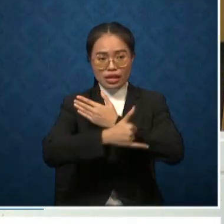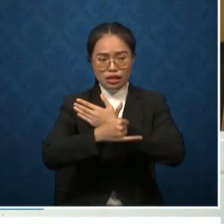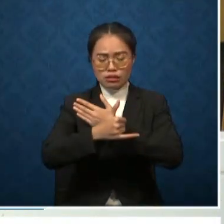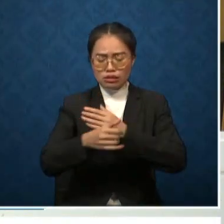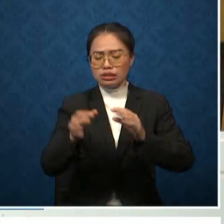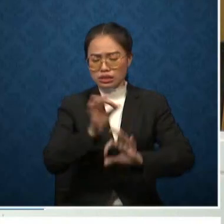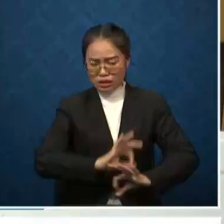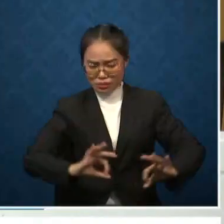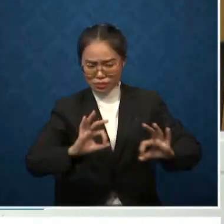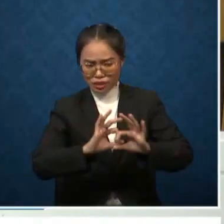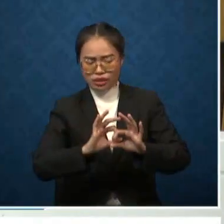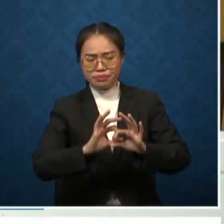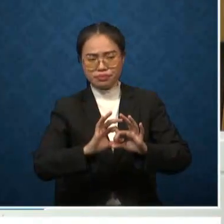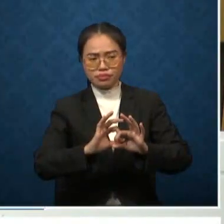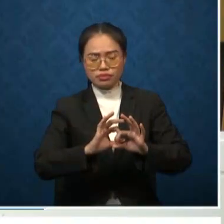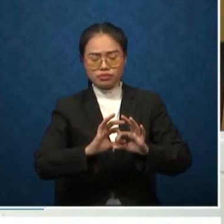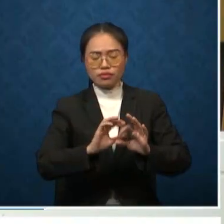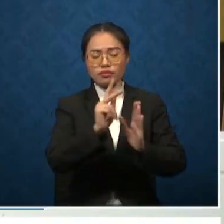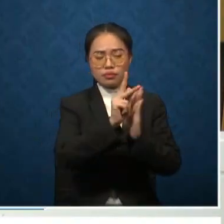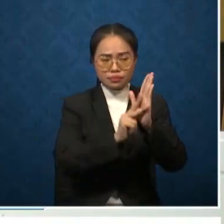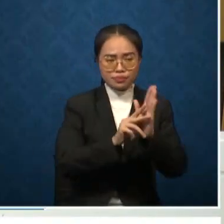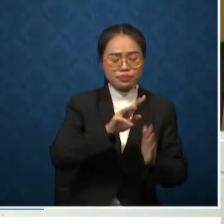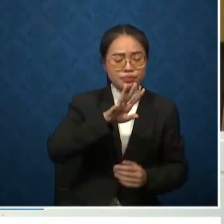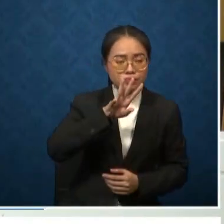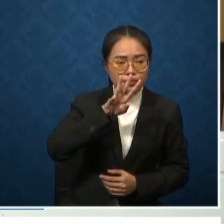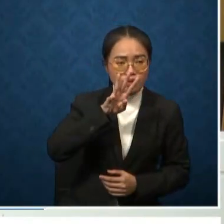ที่เรามีอยู่ก็คือมาตรา